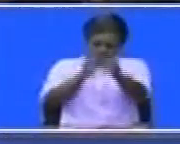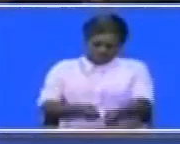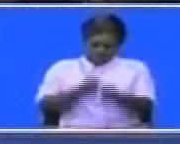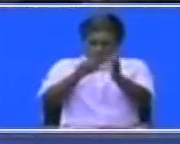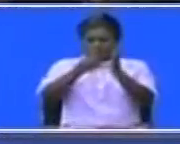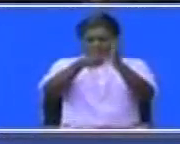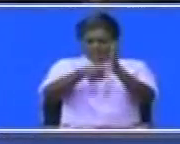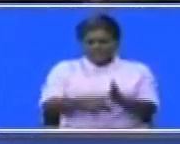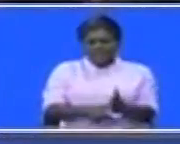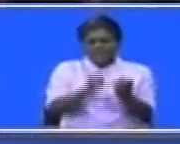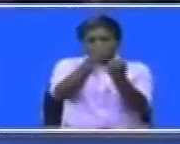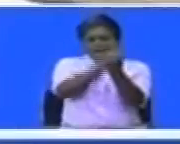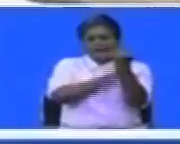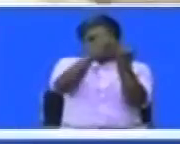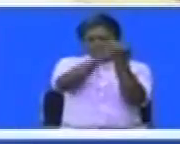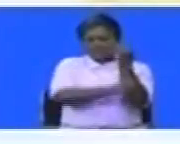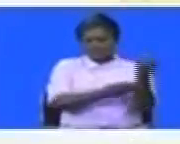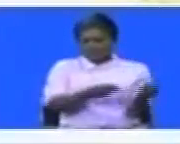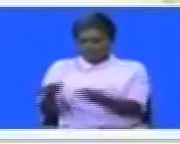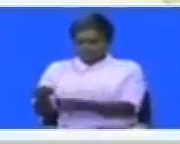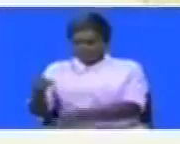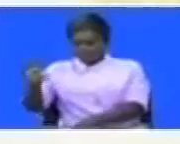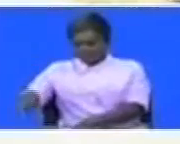hatimaye kufikisha zao lao katika soko.